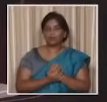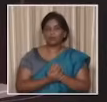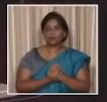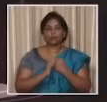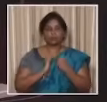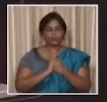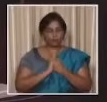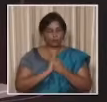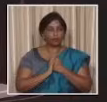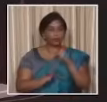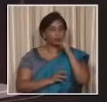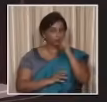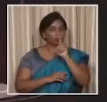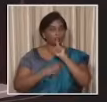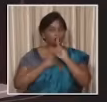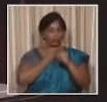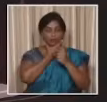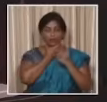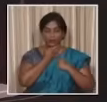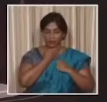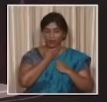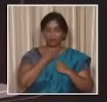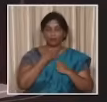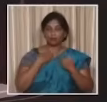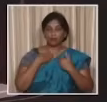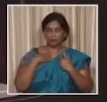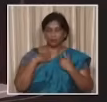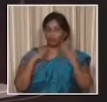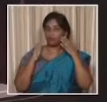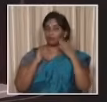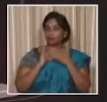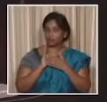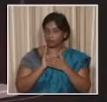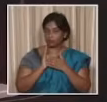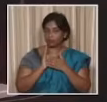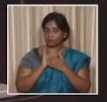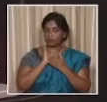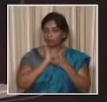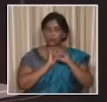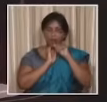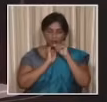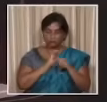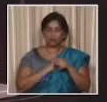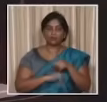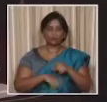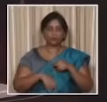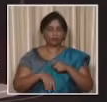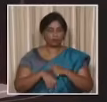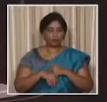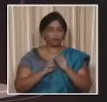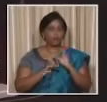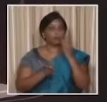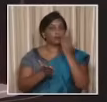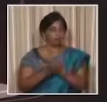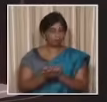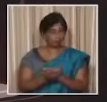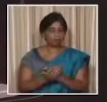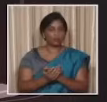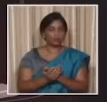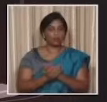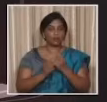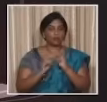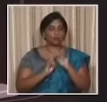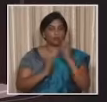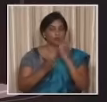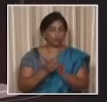ගරු ඔබතුමාට මම කියන්න කැමති මම මේ කාරණාව ඇත්ත වශයෙන්ම මේ වෙලාවේ හැන්සාත් ගත කරනවා